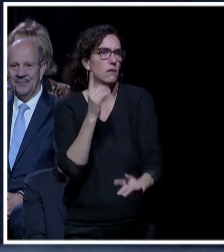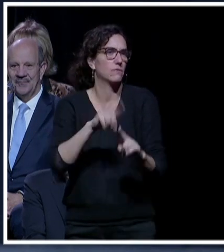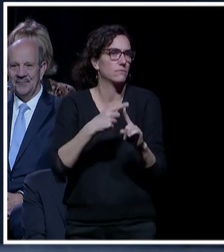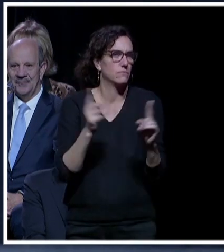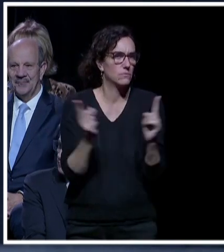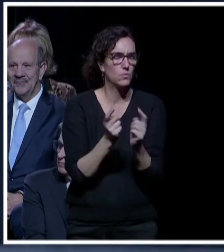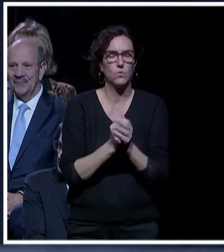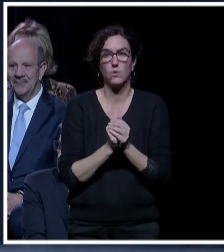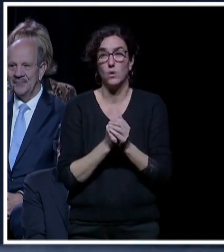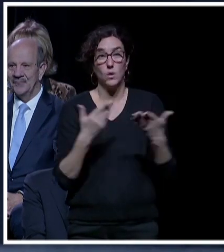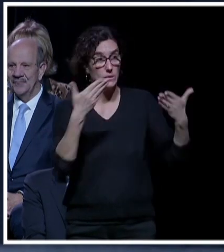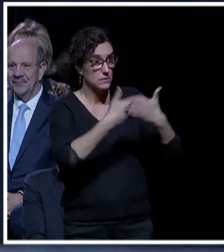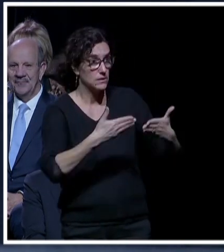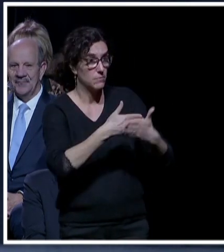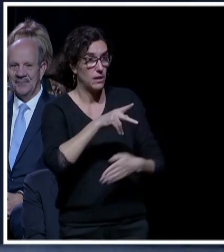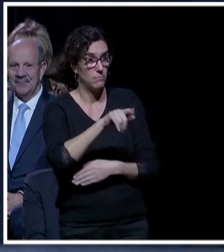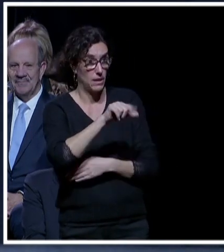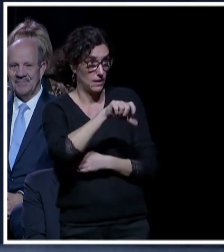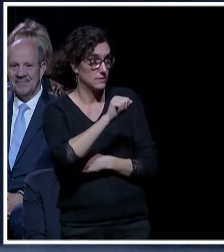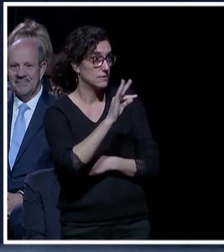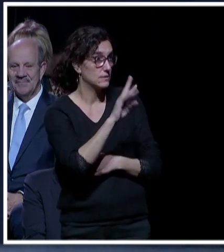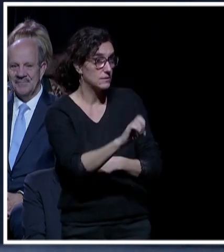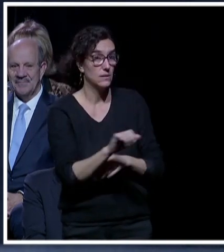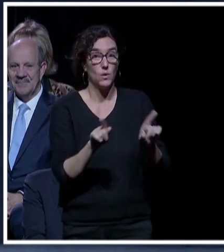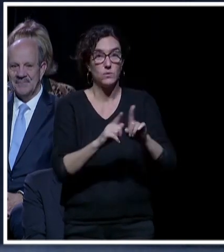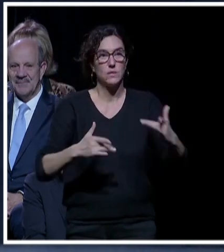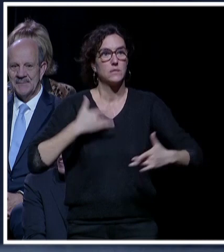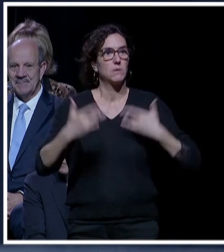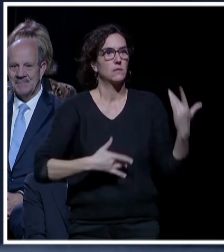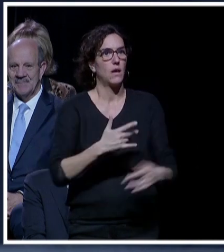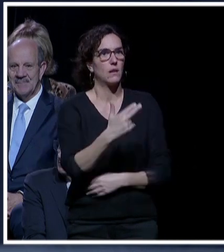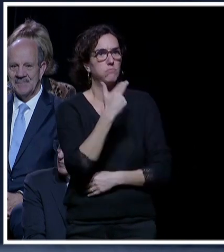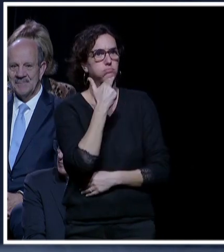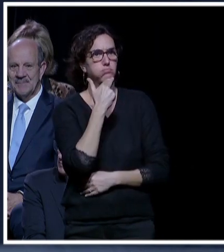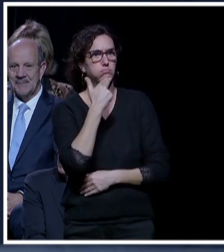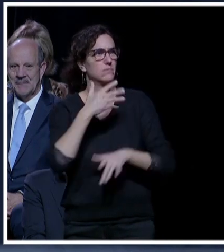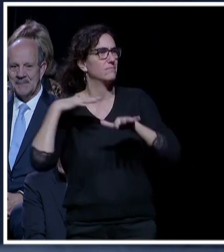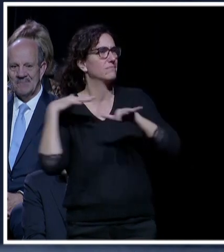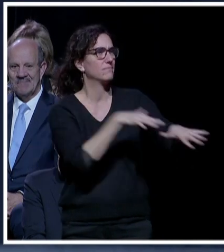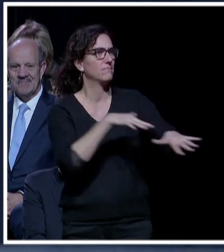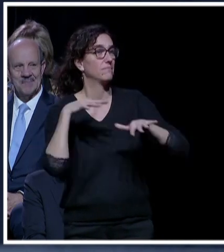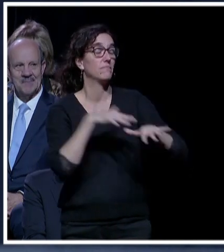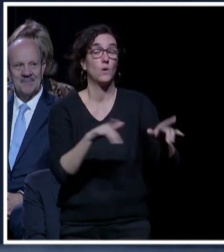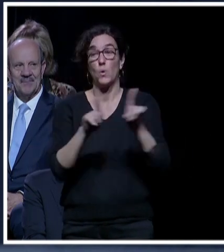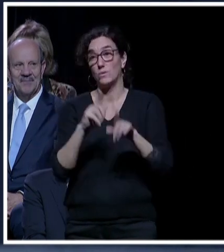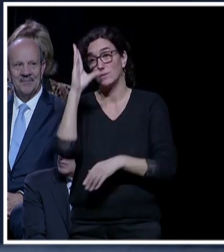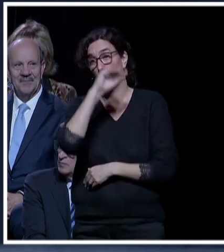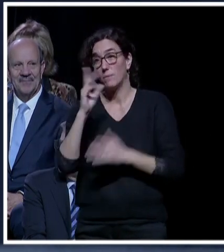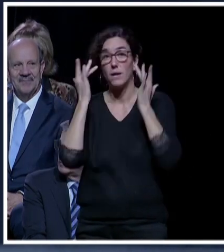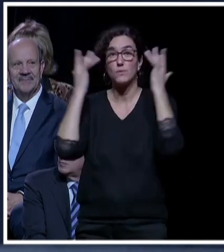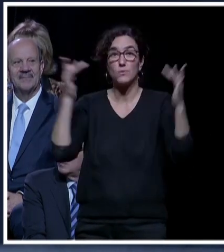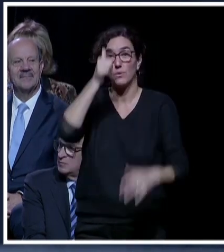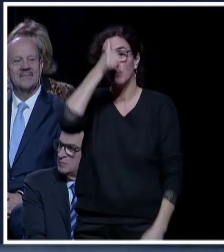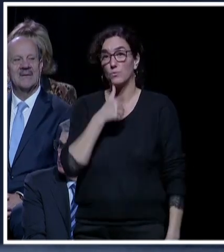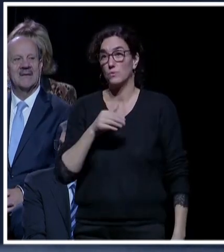de ces spectacles de grande qualité qui ne désemplissent pas, et bien sûr autour du musée Bonnard dont les collections ne cessent de s'enrichir et